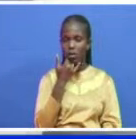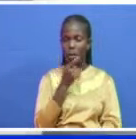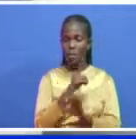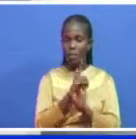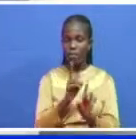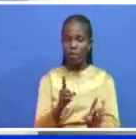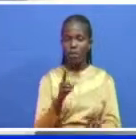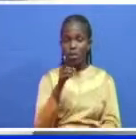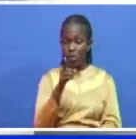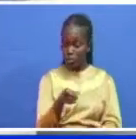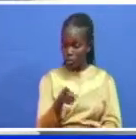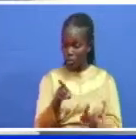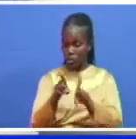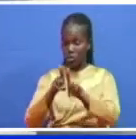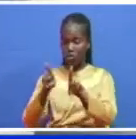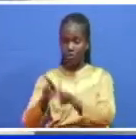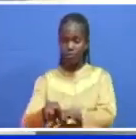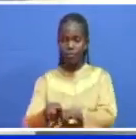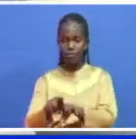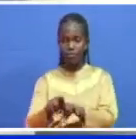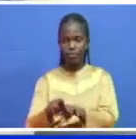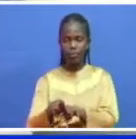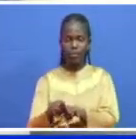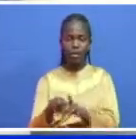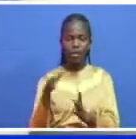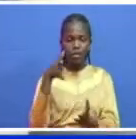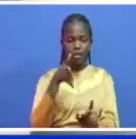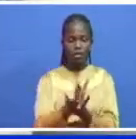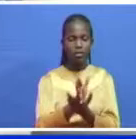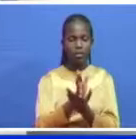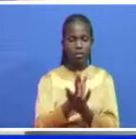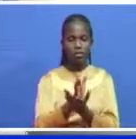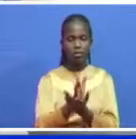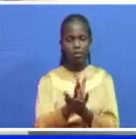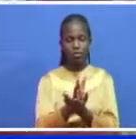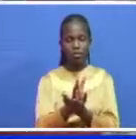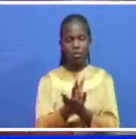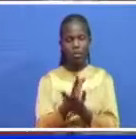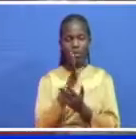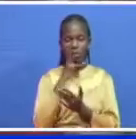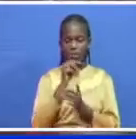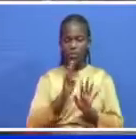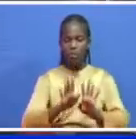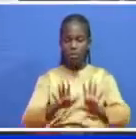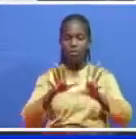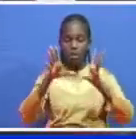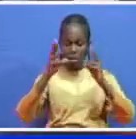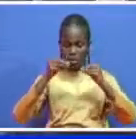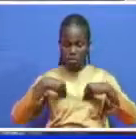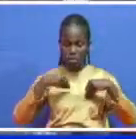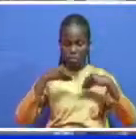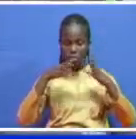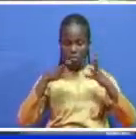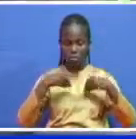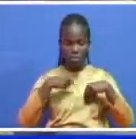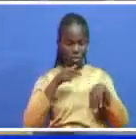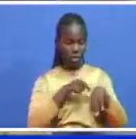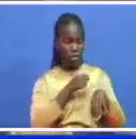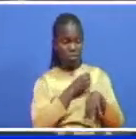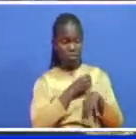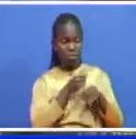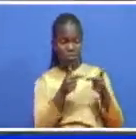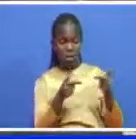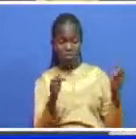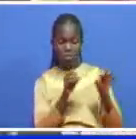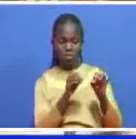Lakini wewe pia hauna haki ya kulazimisha yeye akubali kama anakataa. Hata mimi